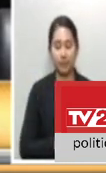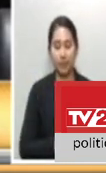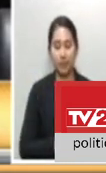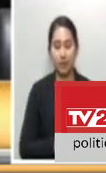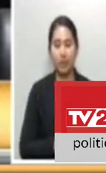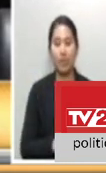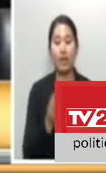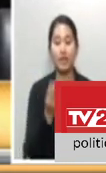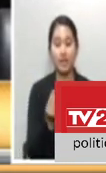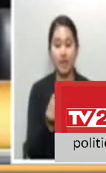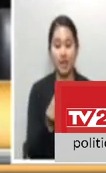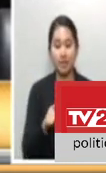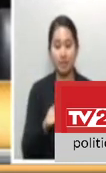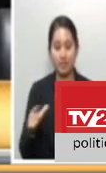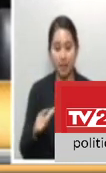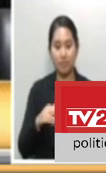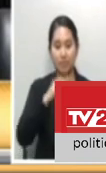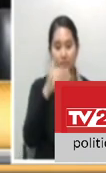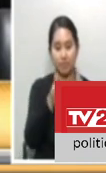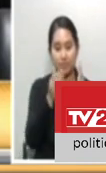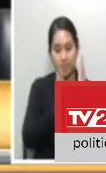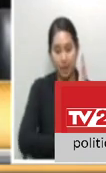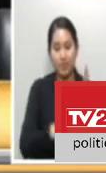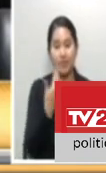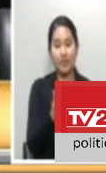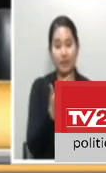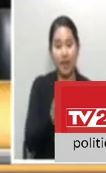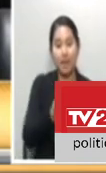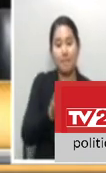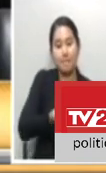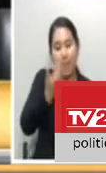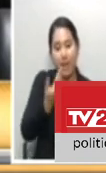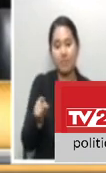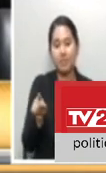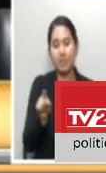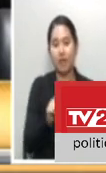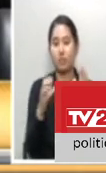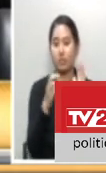ที่ดินส่วนภูมิภาคจะได้มีราคาเหมือนส่วนกลางบ้าง